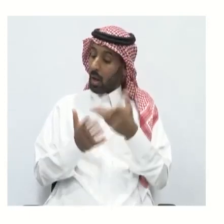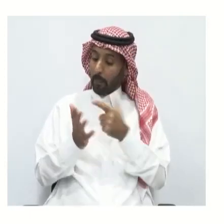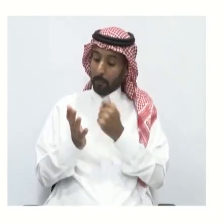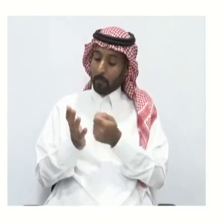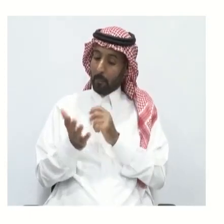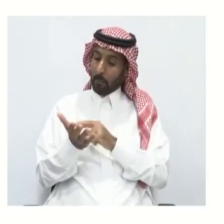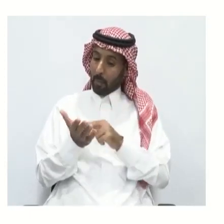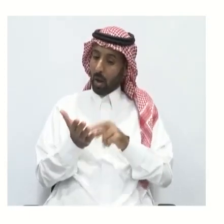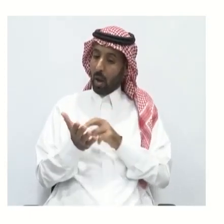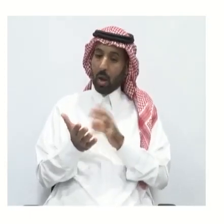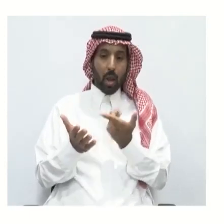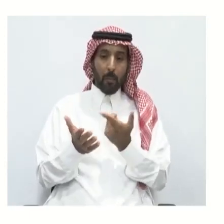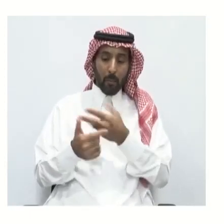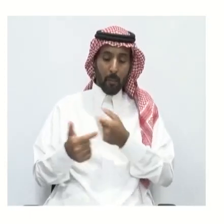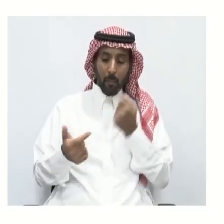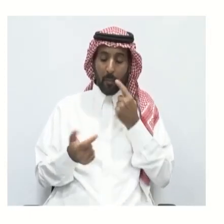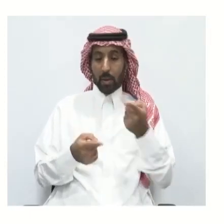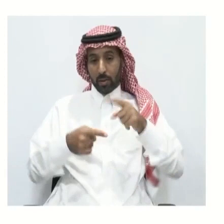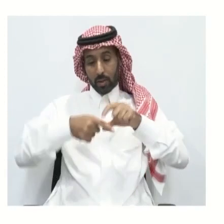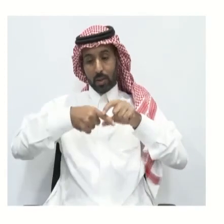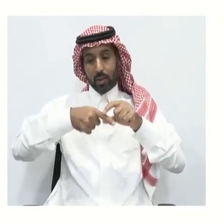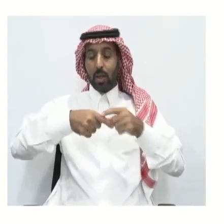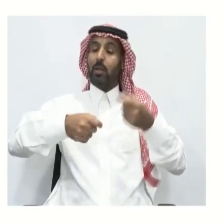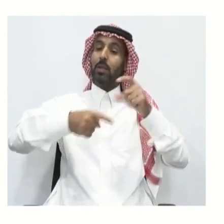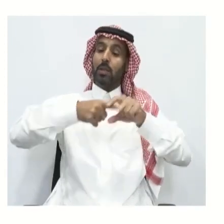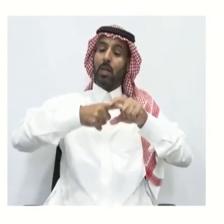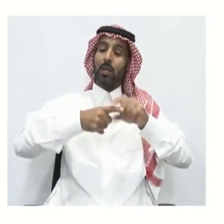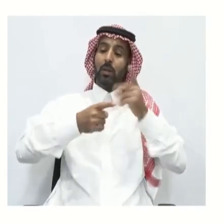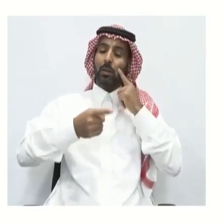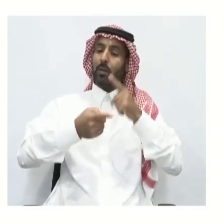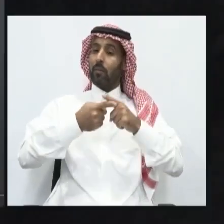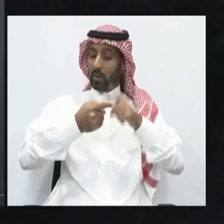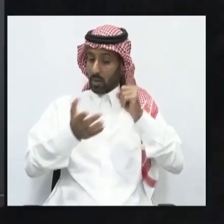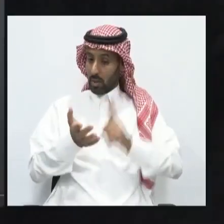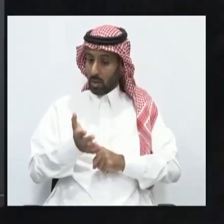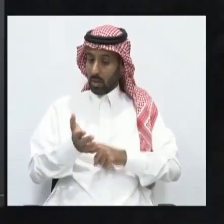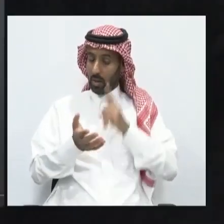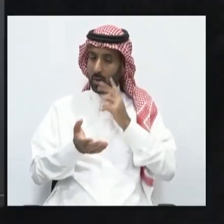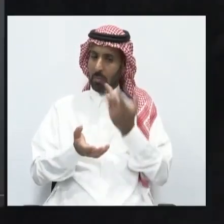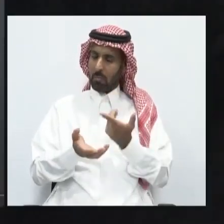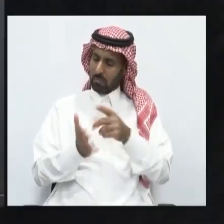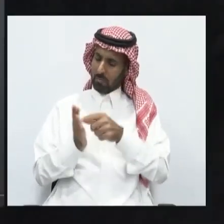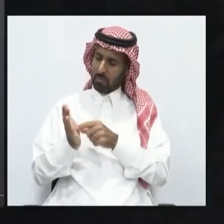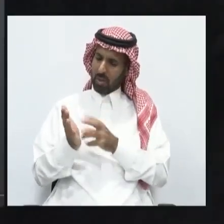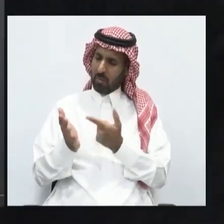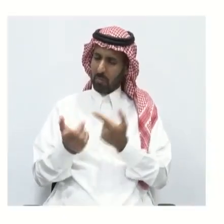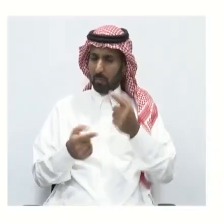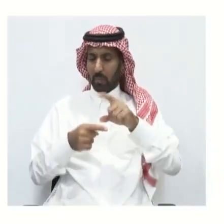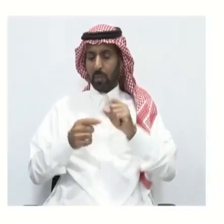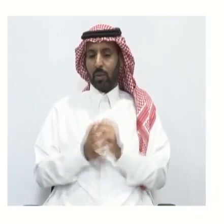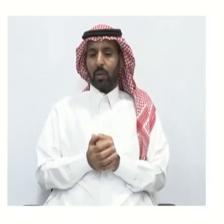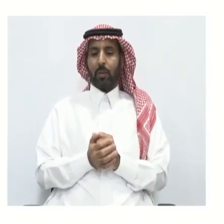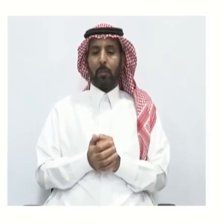ساستخدمه هنا في النسبه المئويه سنقسم الفعل على النظر وسيعطيني نسبه المردود المئوي